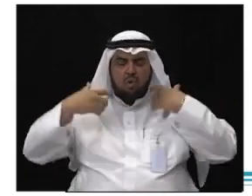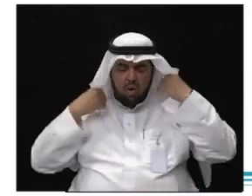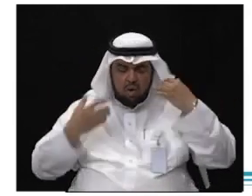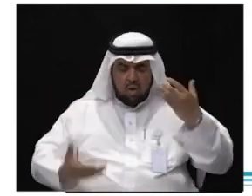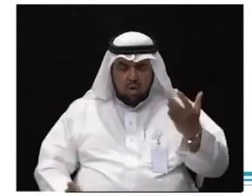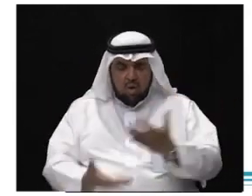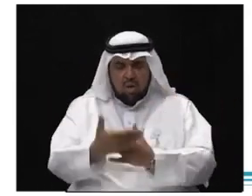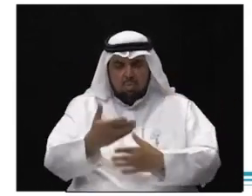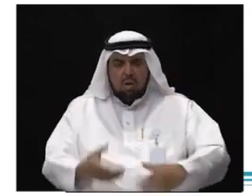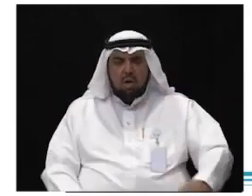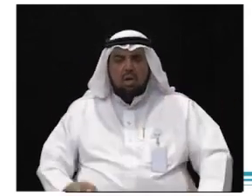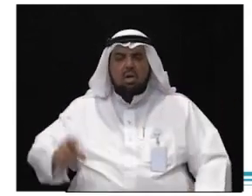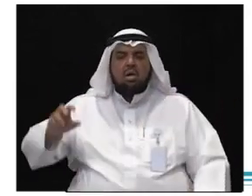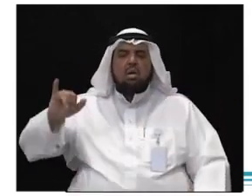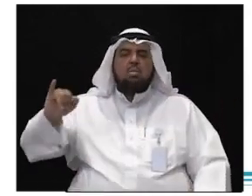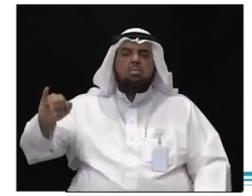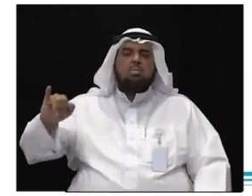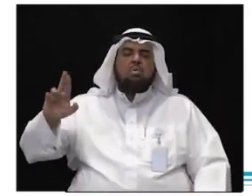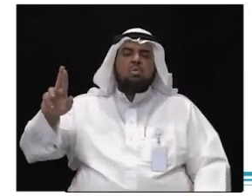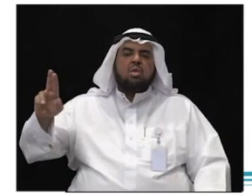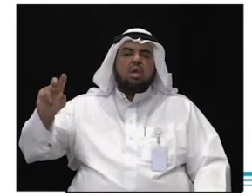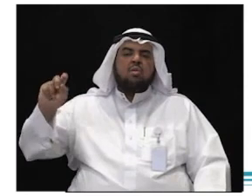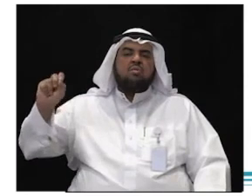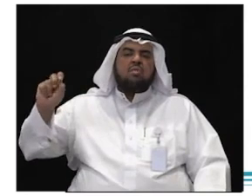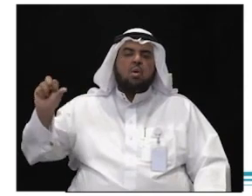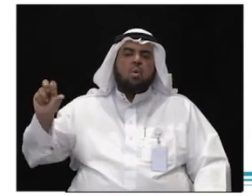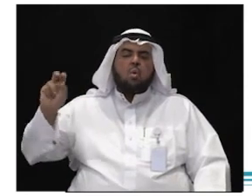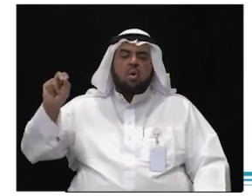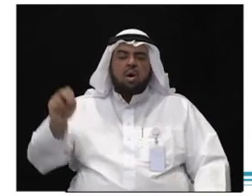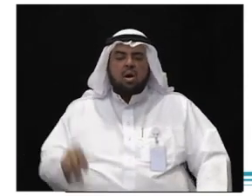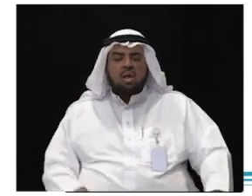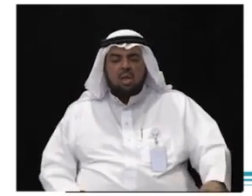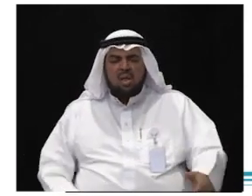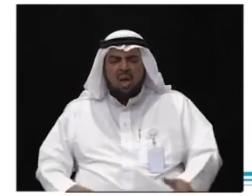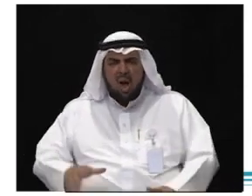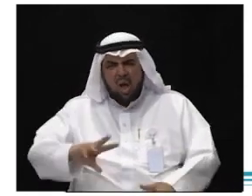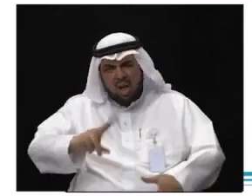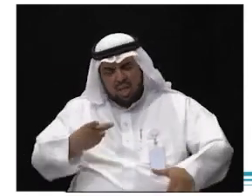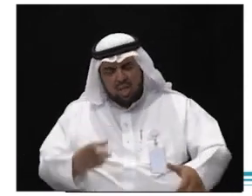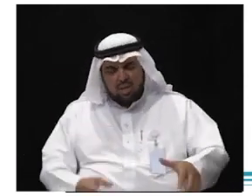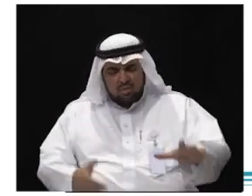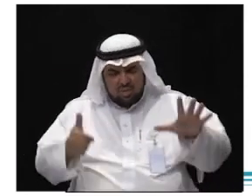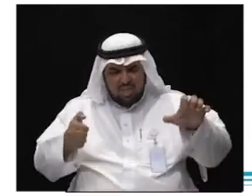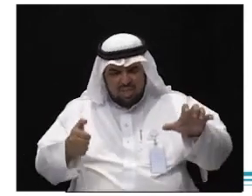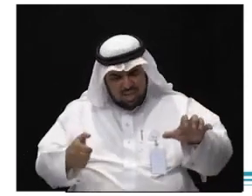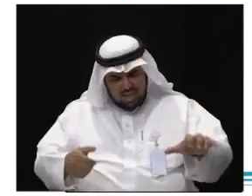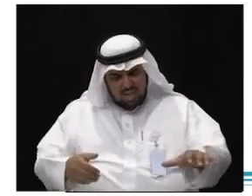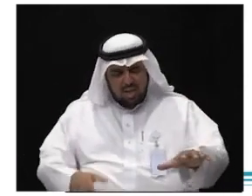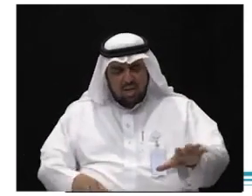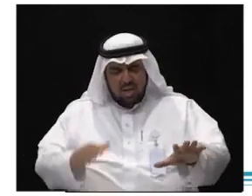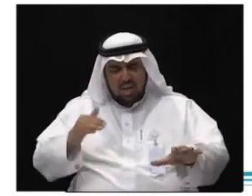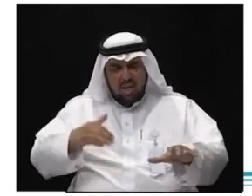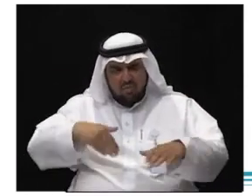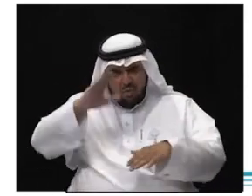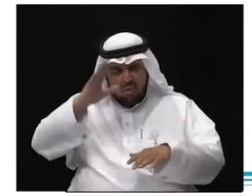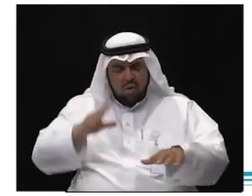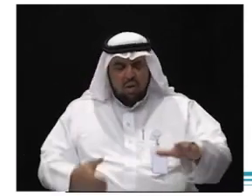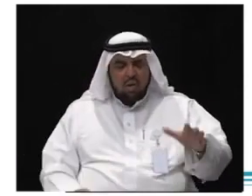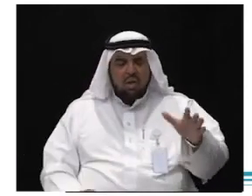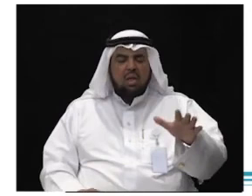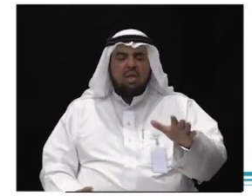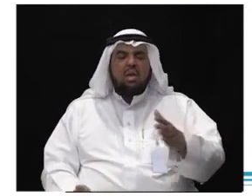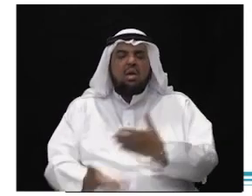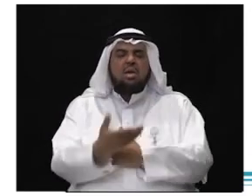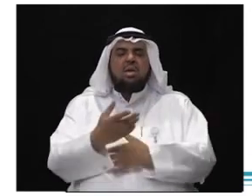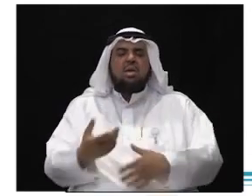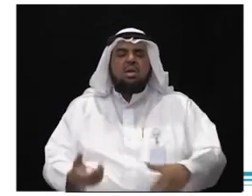متفوق، غير ذلك اختبر الدرجة، فإذا كانت 60 فما فوق اطبع ناجح وإلا اطبع راسب.